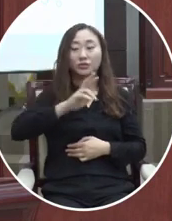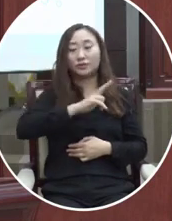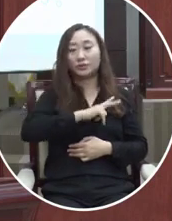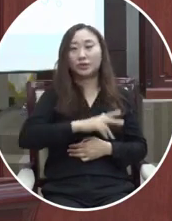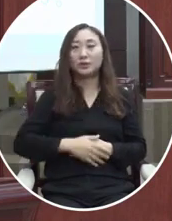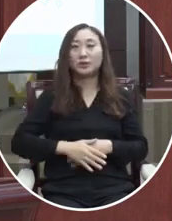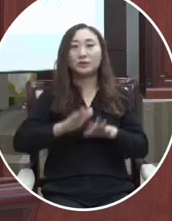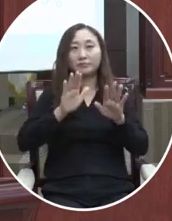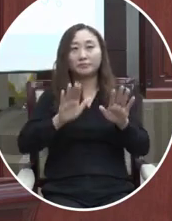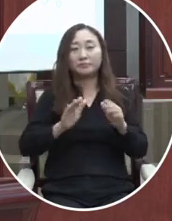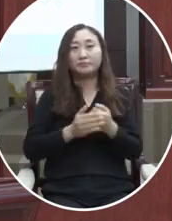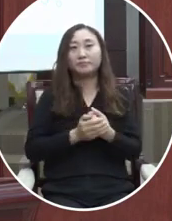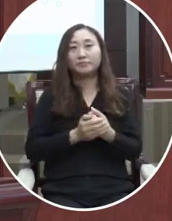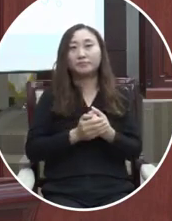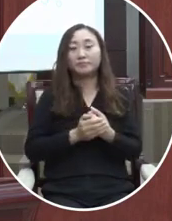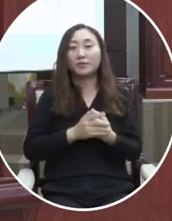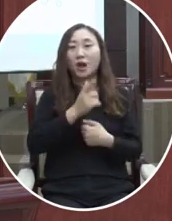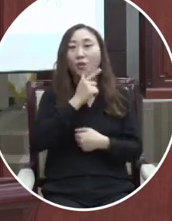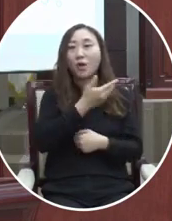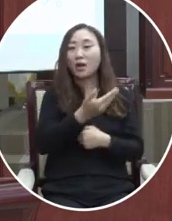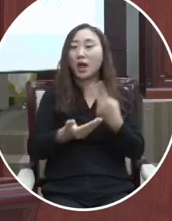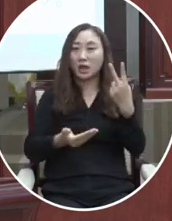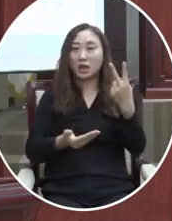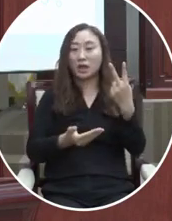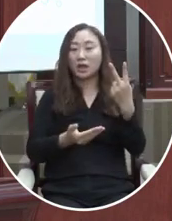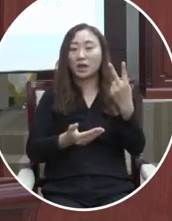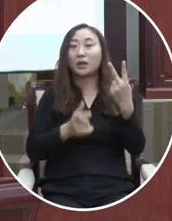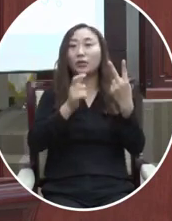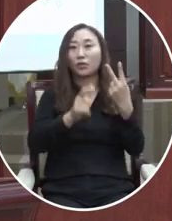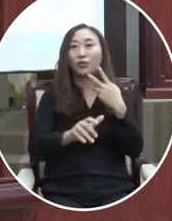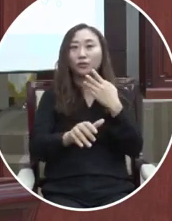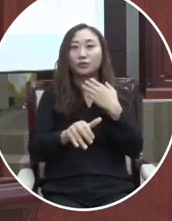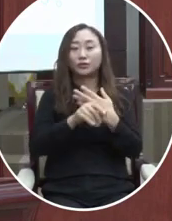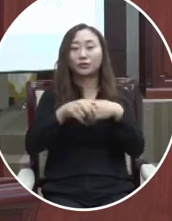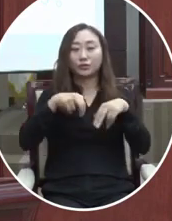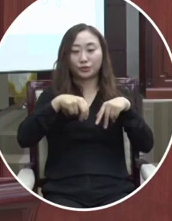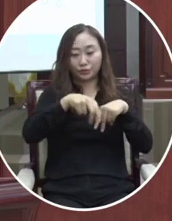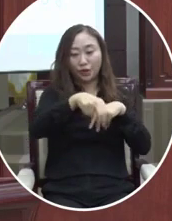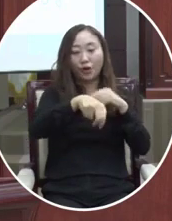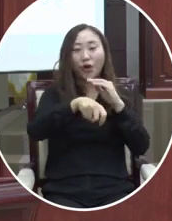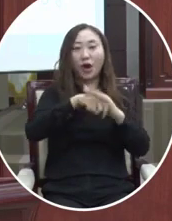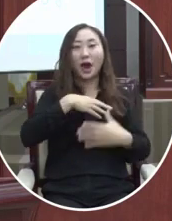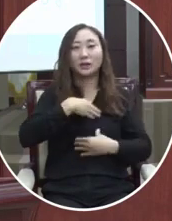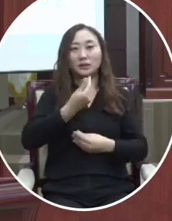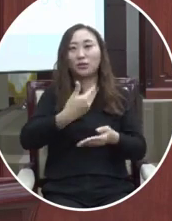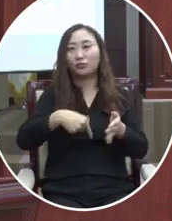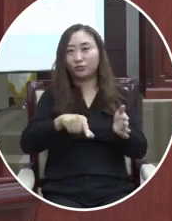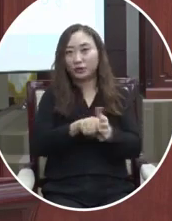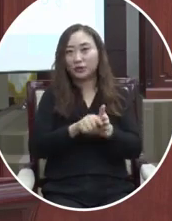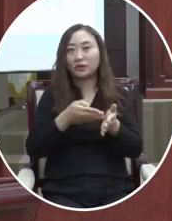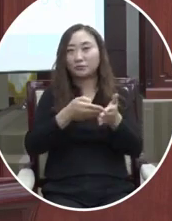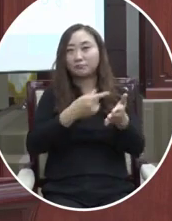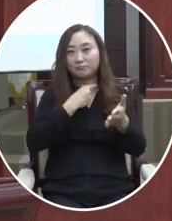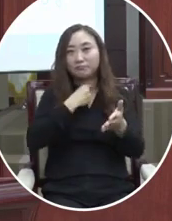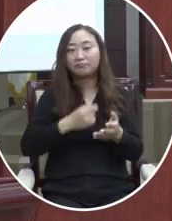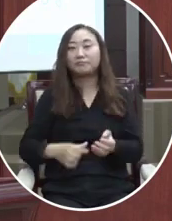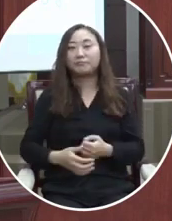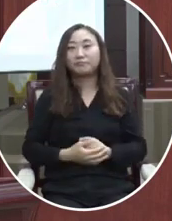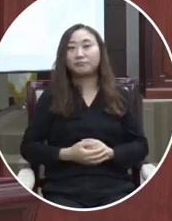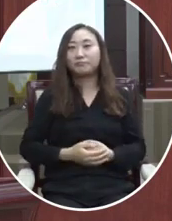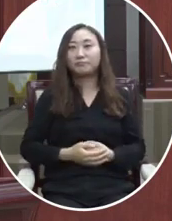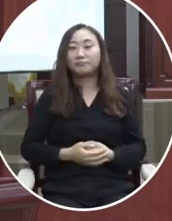의원입니다 본의원은 오늘 월계 이동 주민들의 보행 안전 확보를 위해 재원을 하고자